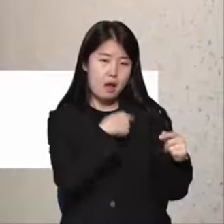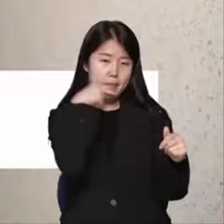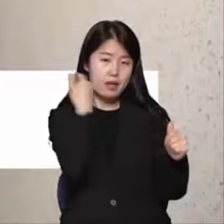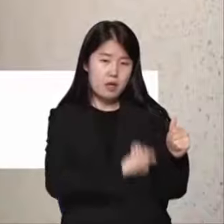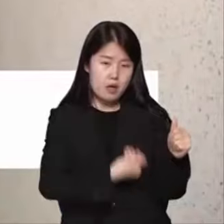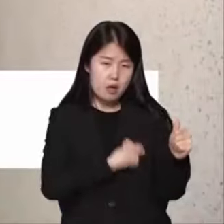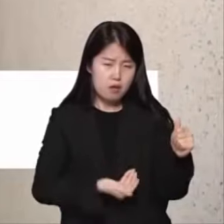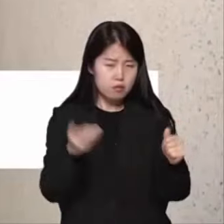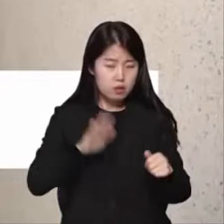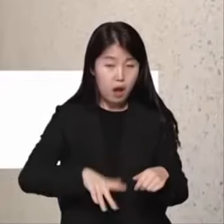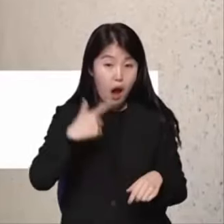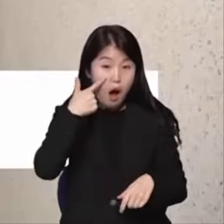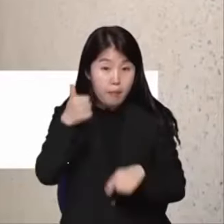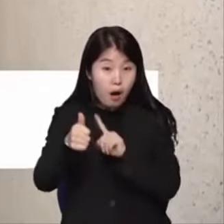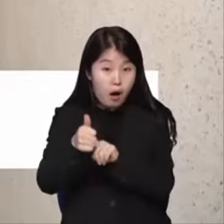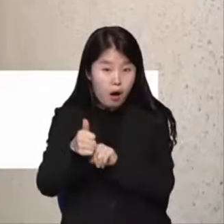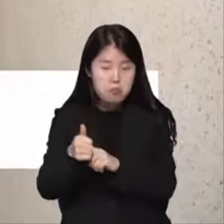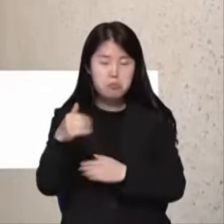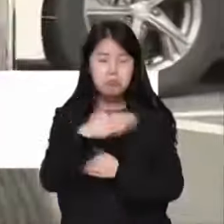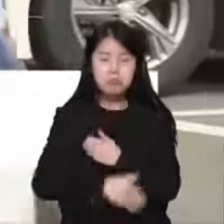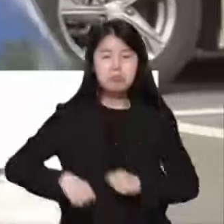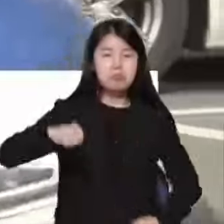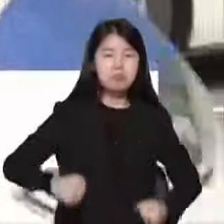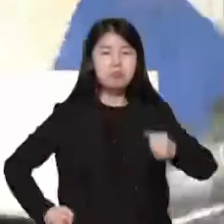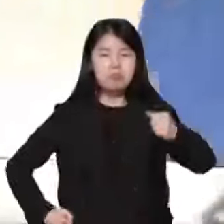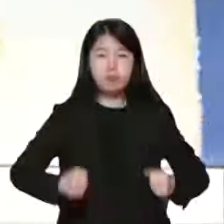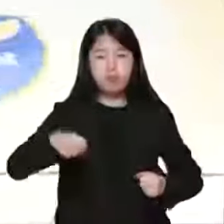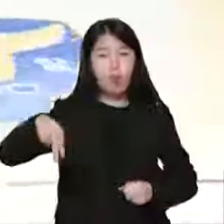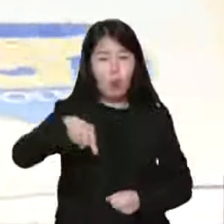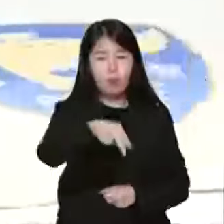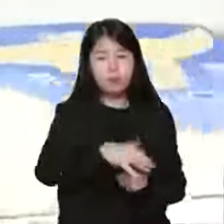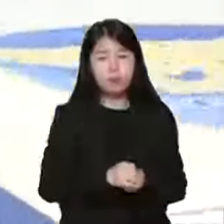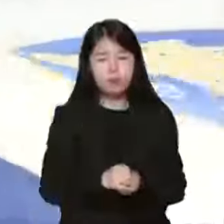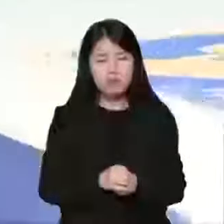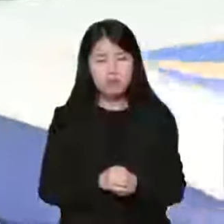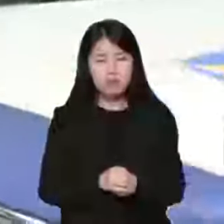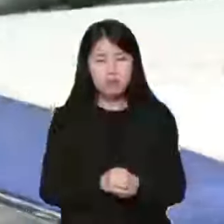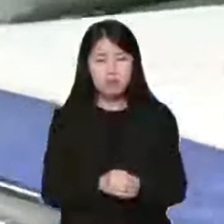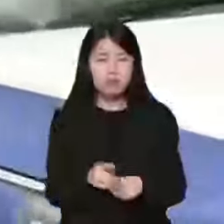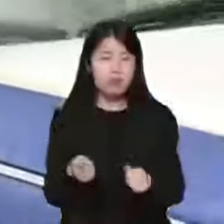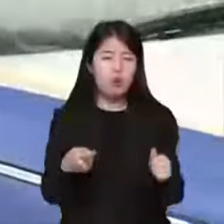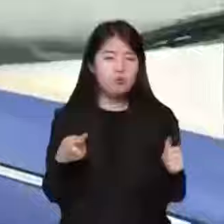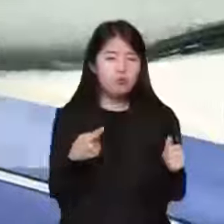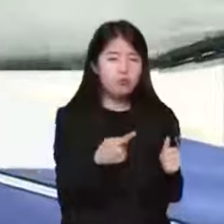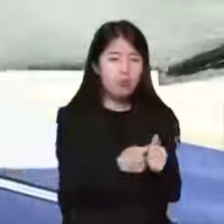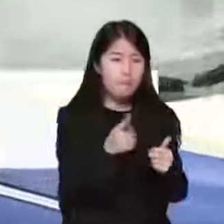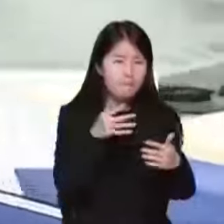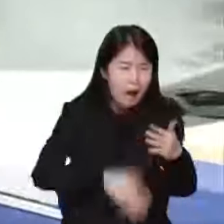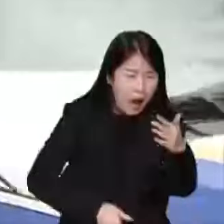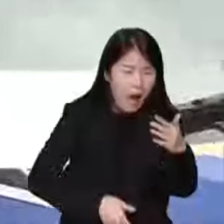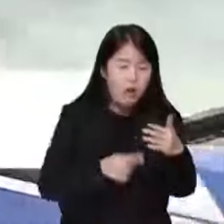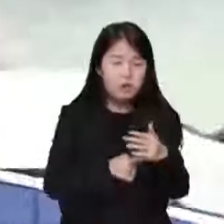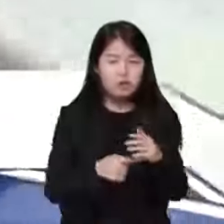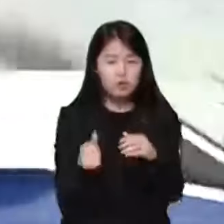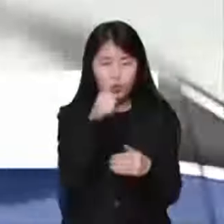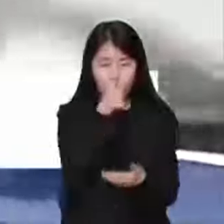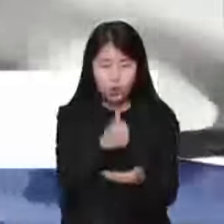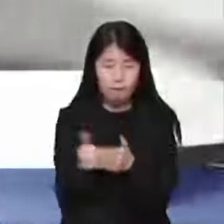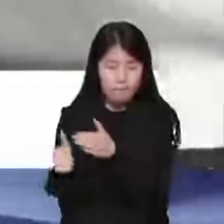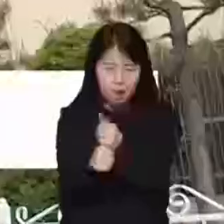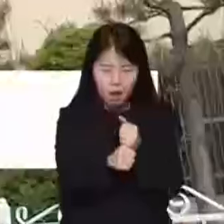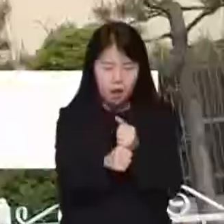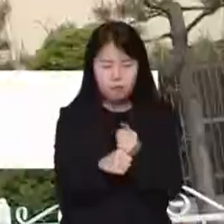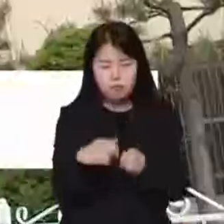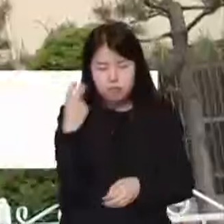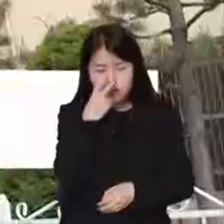아빠 되신 분도 실시간에 걸어나왔는데 살인미수 혐의로 긴급 체포된 A씨는 경찰서로 연행돼 조사받던